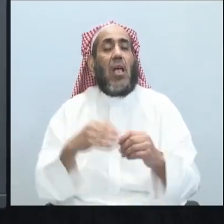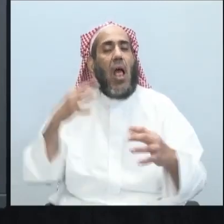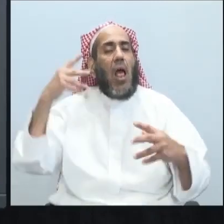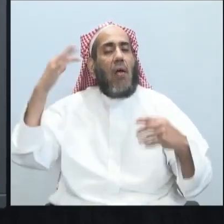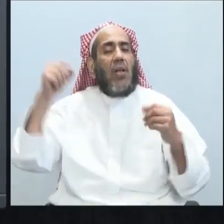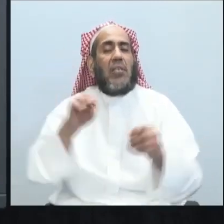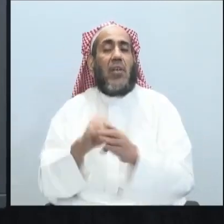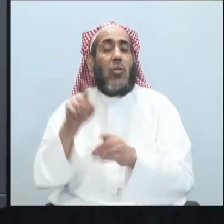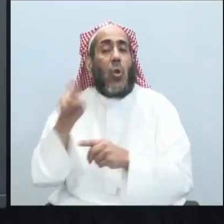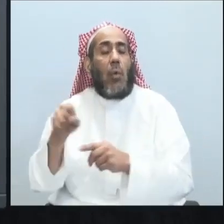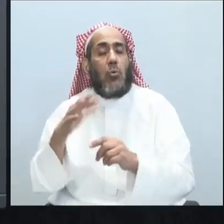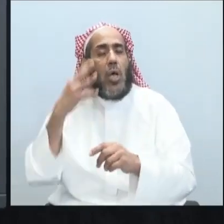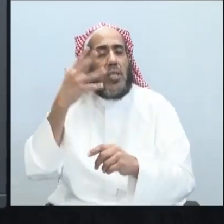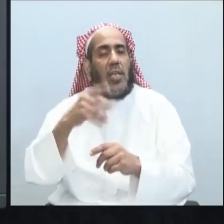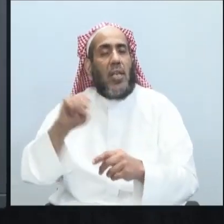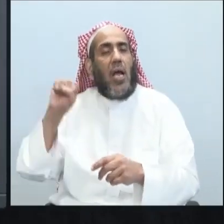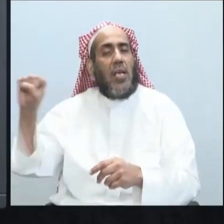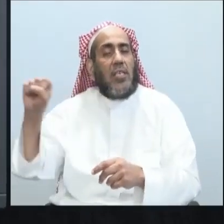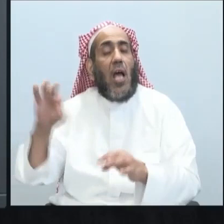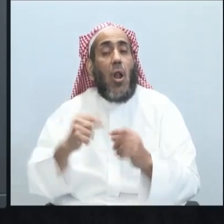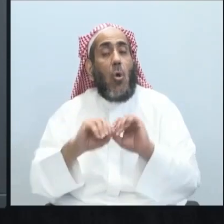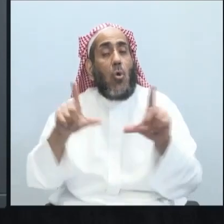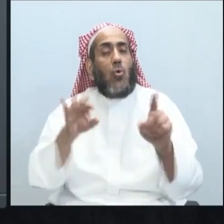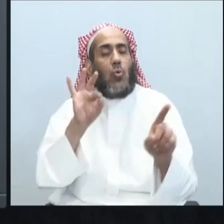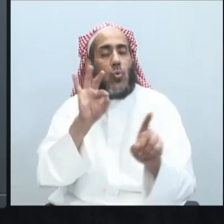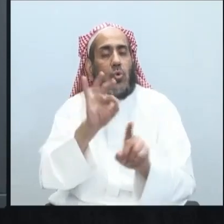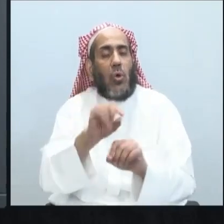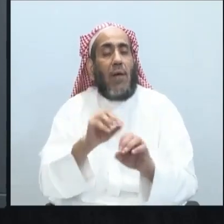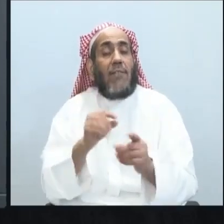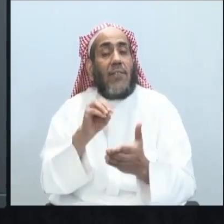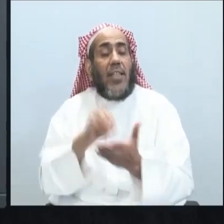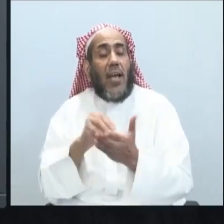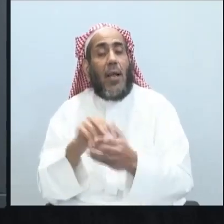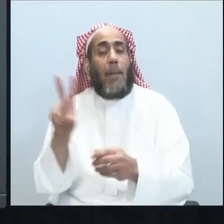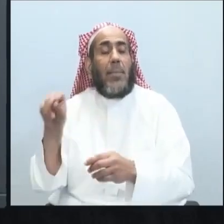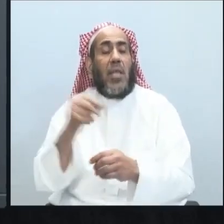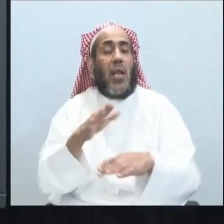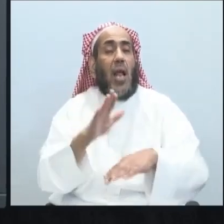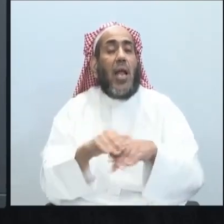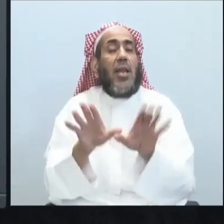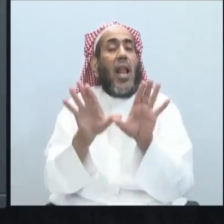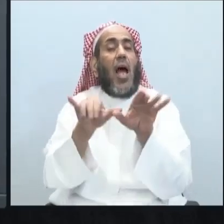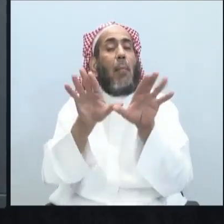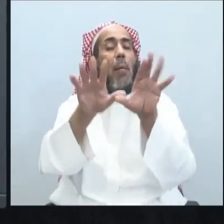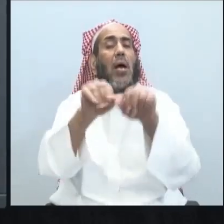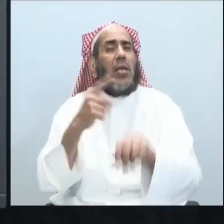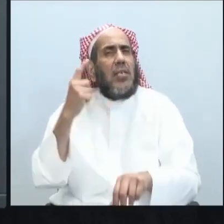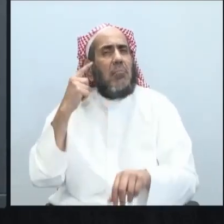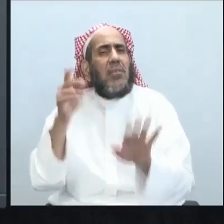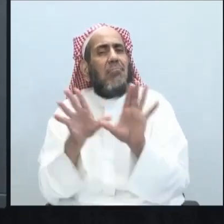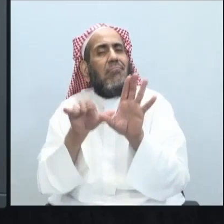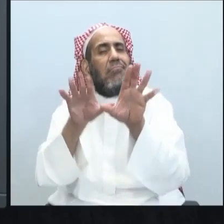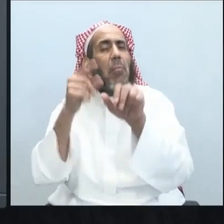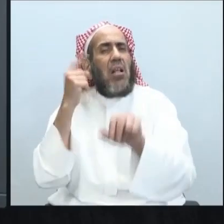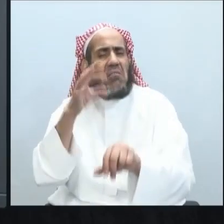يذكرها هو في وجهه نظره هل اراد ان يوصلها فذكر ايضا مثال على ان الحمامه ان سمعت الحمامه